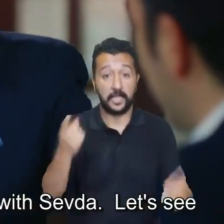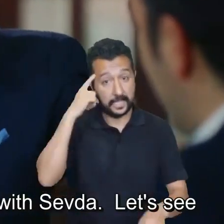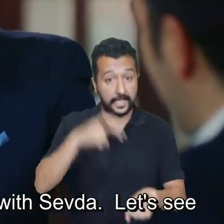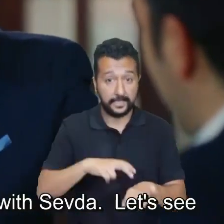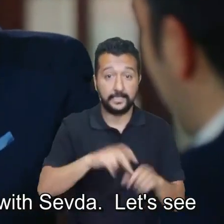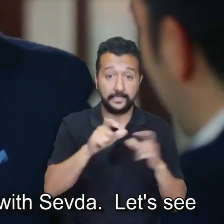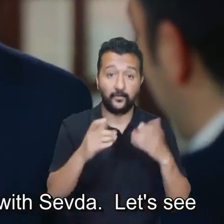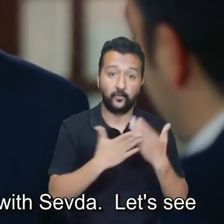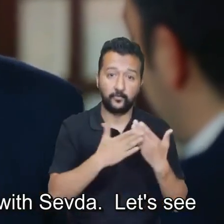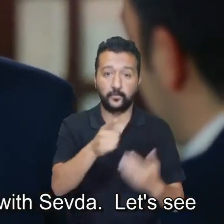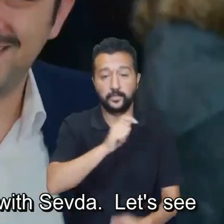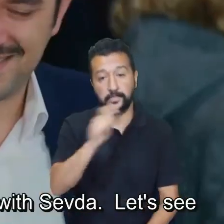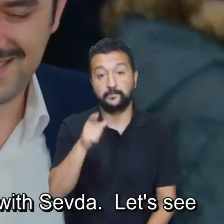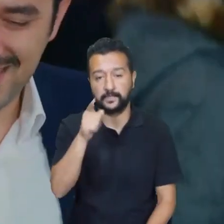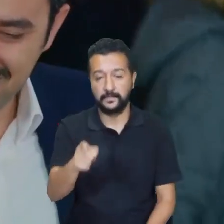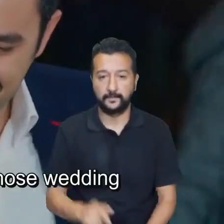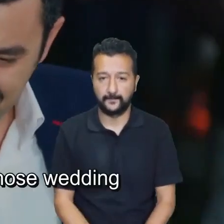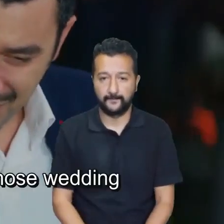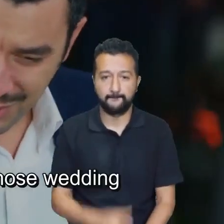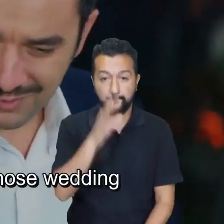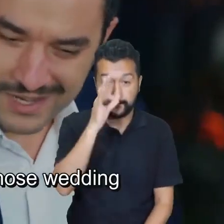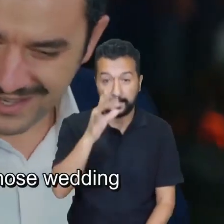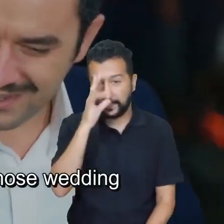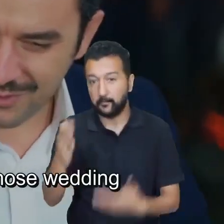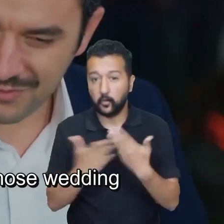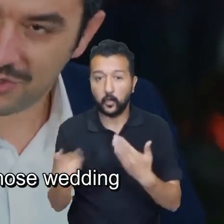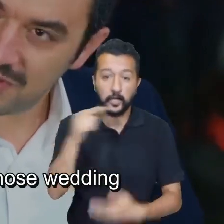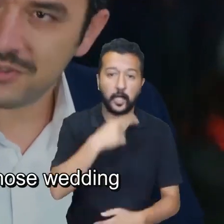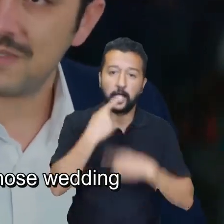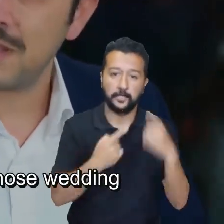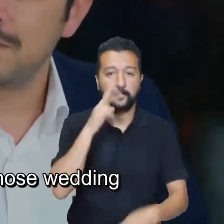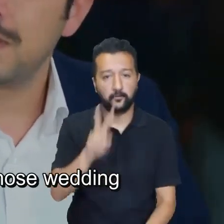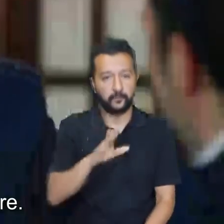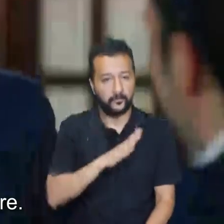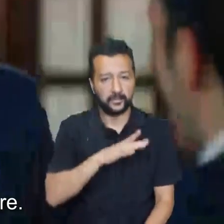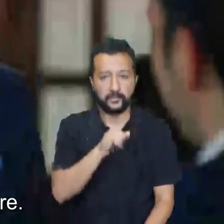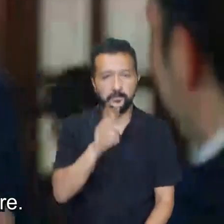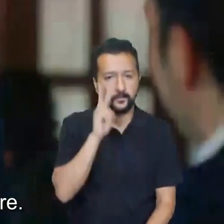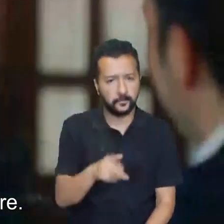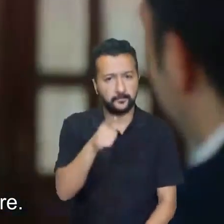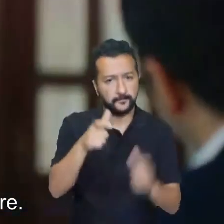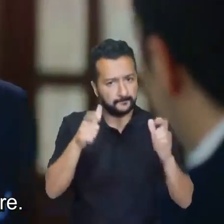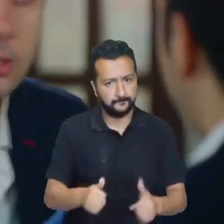Hatırla, Sevda'yla düğünümüzde okutacağım bu şiiri sana. Kim kimin düğününde ne gazel okuyormuş. Göreceğiz bakalım. Hadi